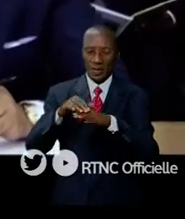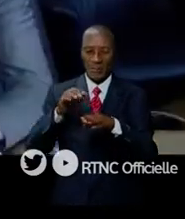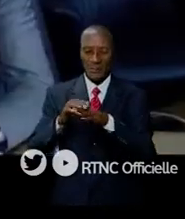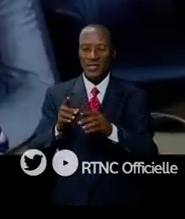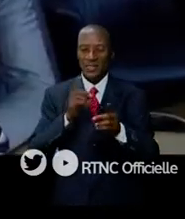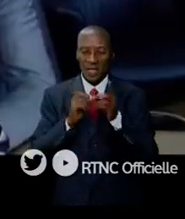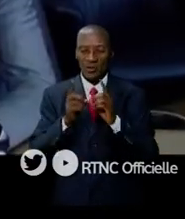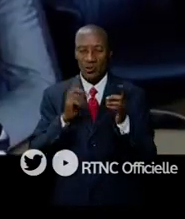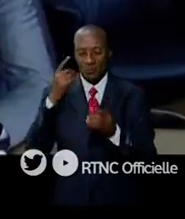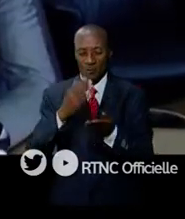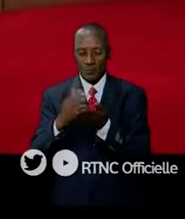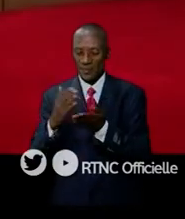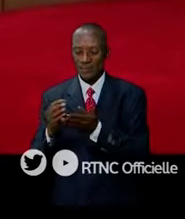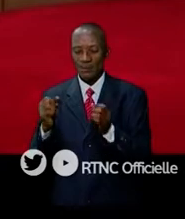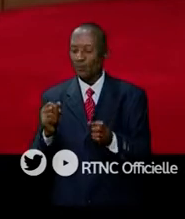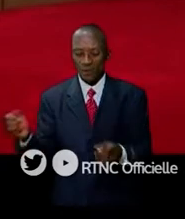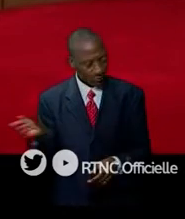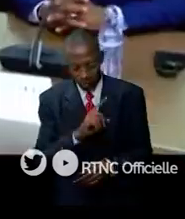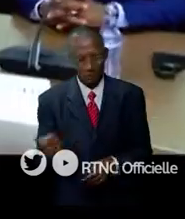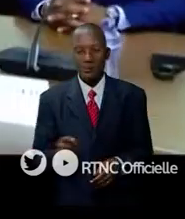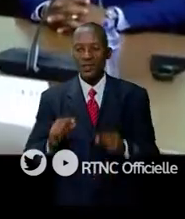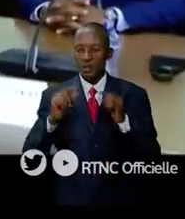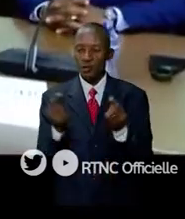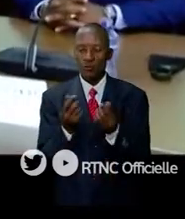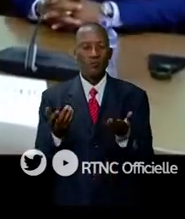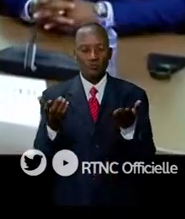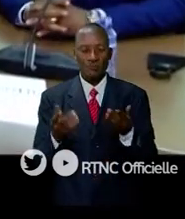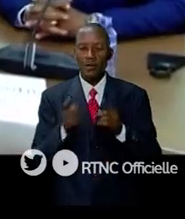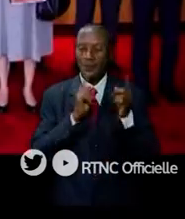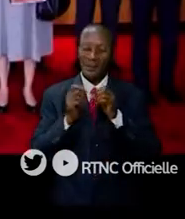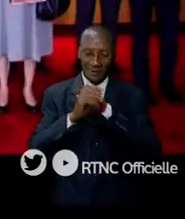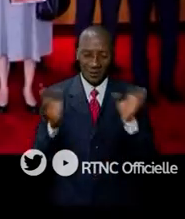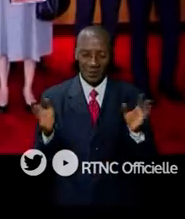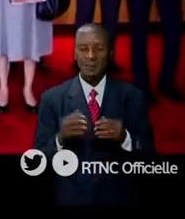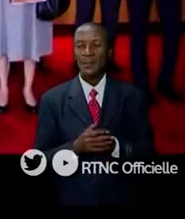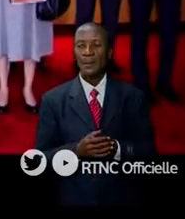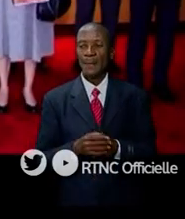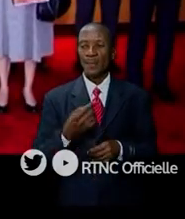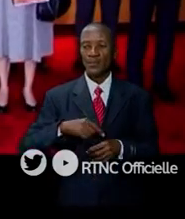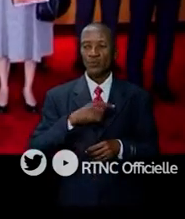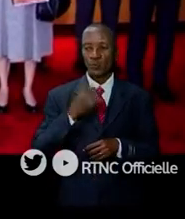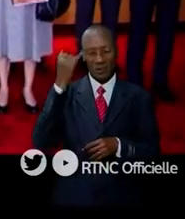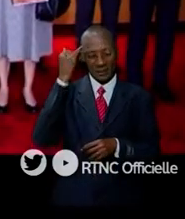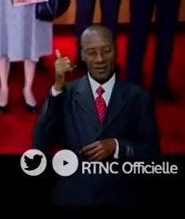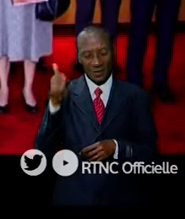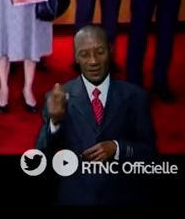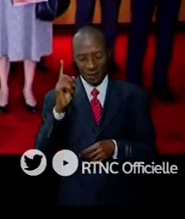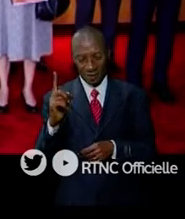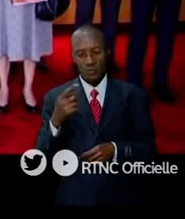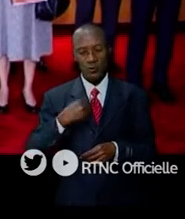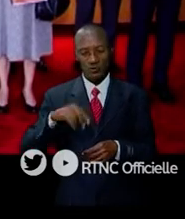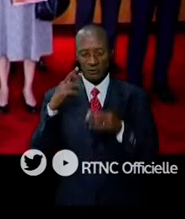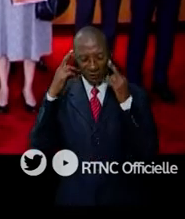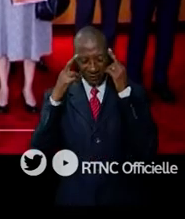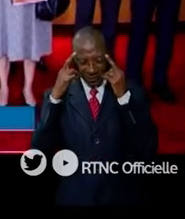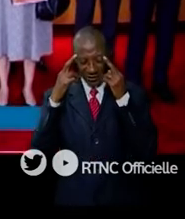le pouvoir, le groupe tient à lever l'équivoque. On ne préconise pas un forum. Nous, nous sommes une initiative. On a réfléchi, on a mis ça